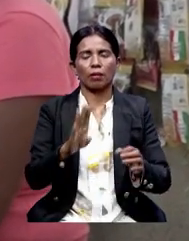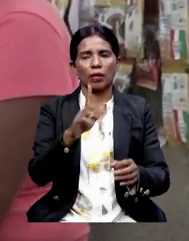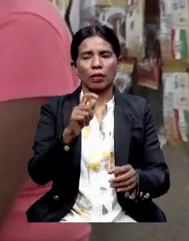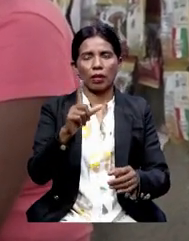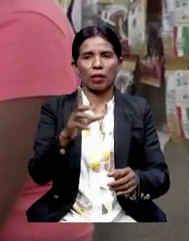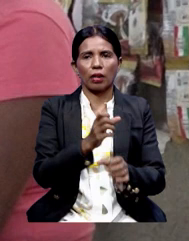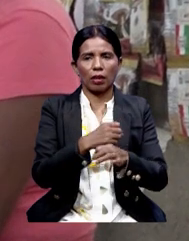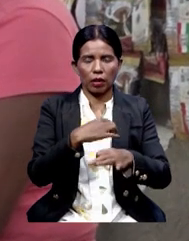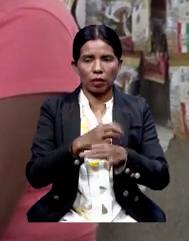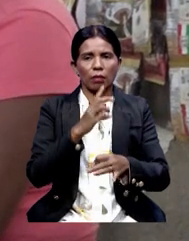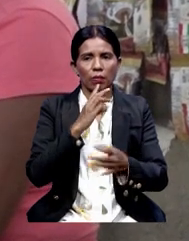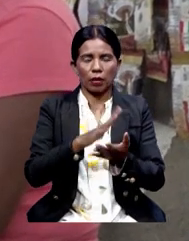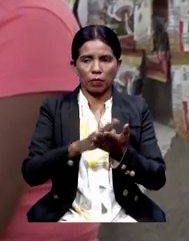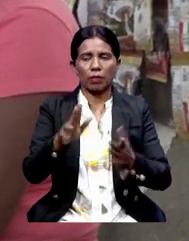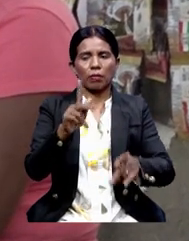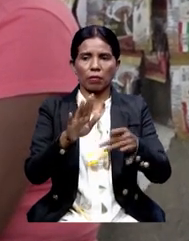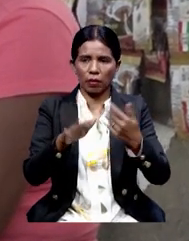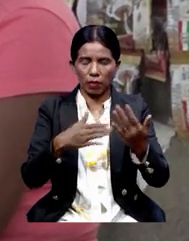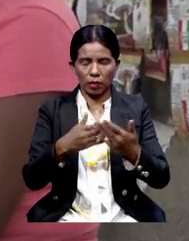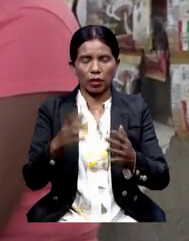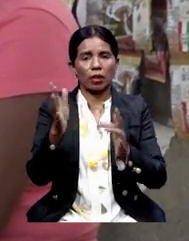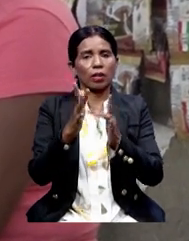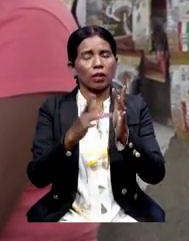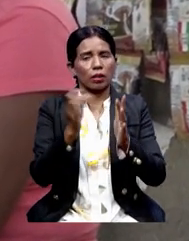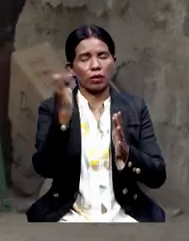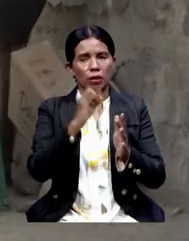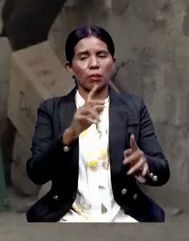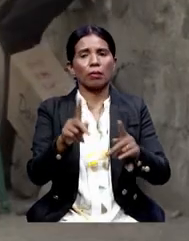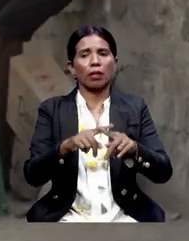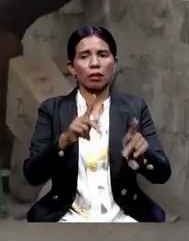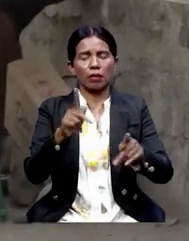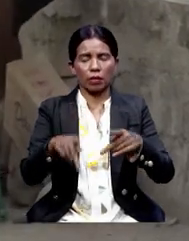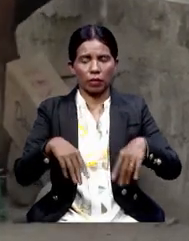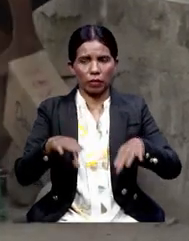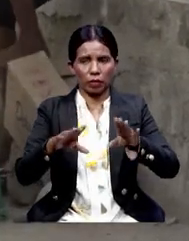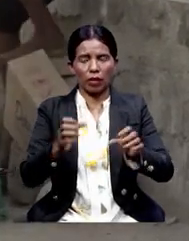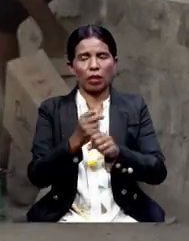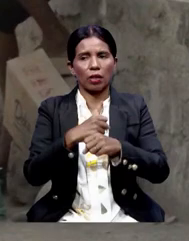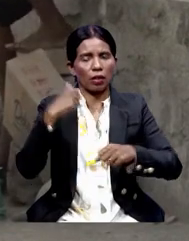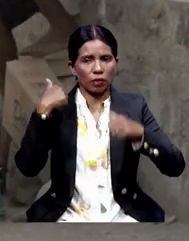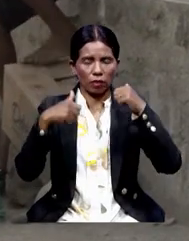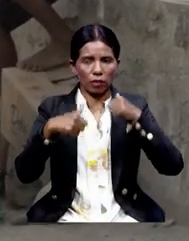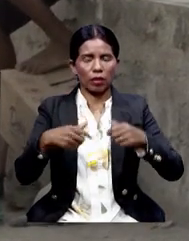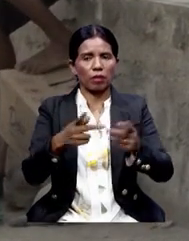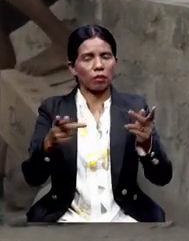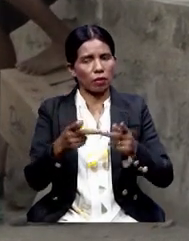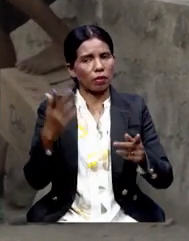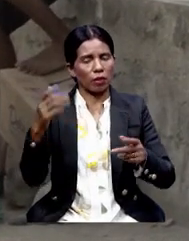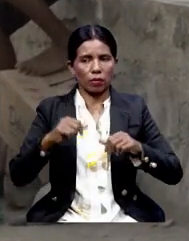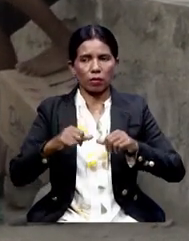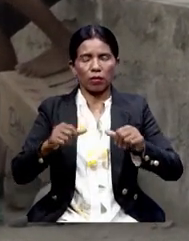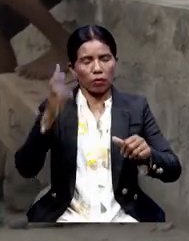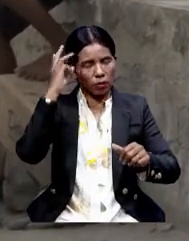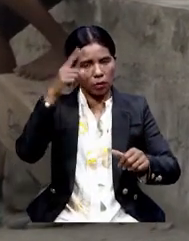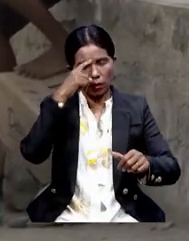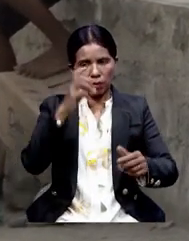halona kanalisasi ang bemos ba komunidade iha area Cristo Rei mebe vendedor sira nebe durante ne halo atividade negosio iha fatin refere continua preocupa